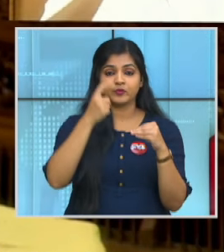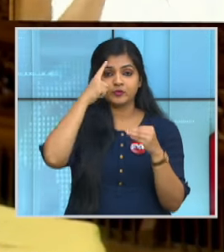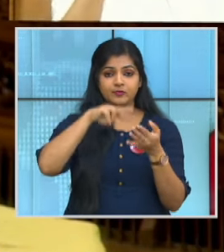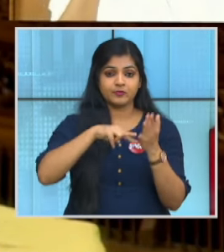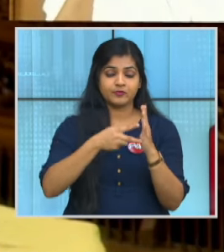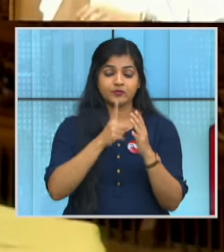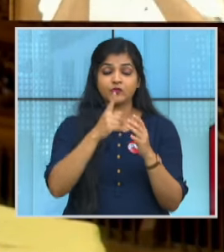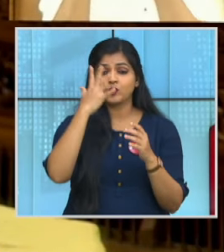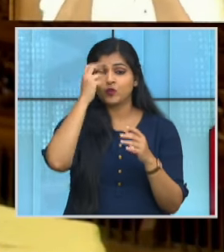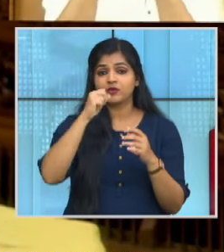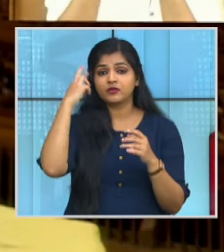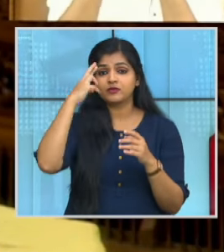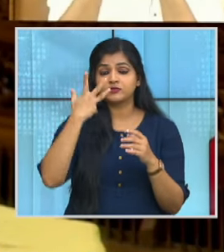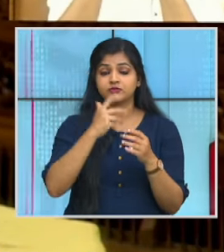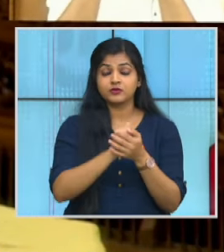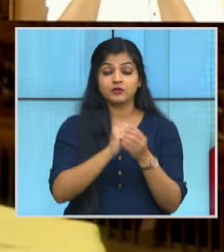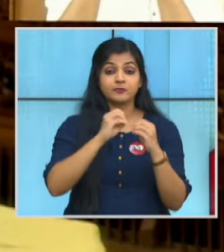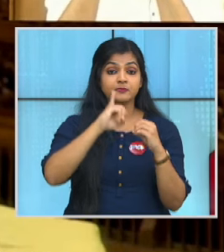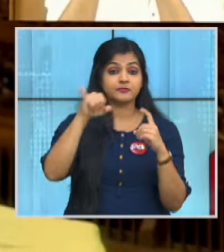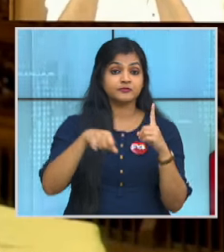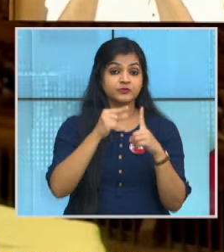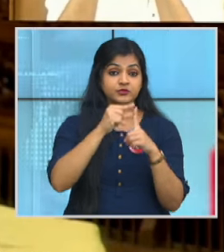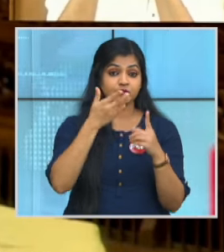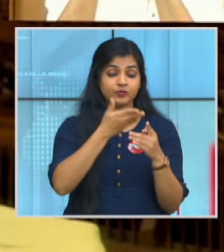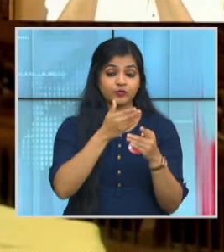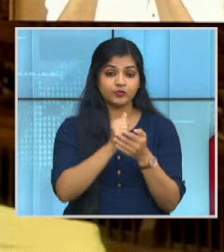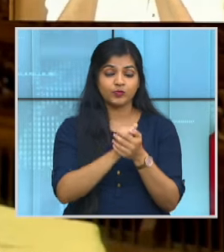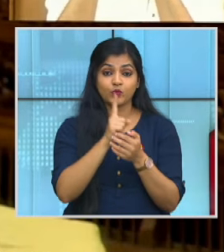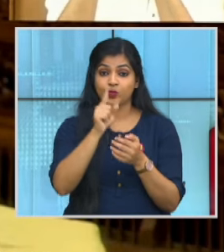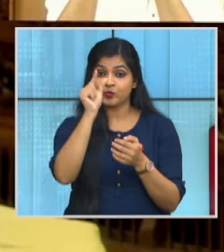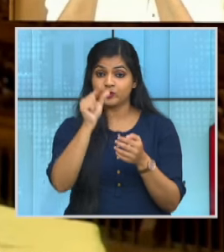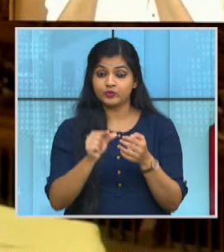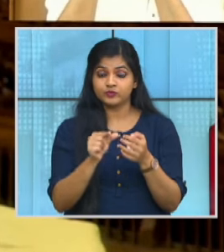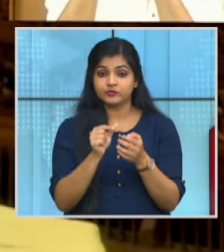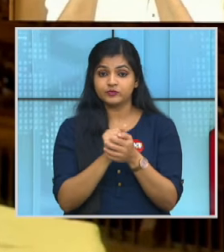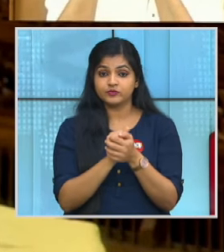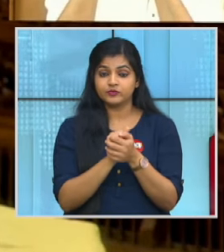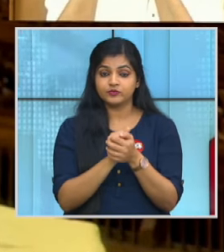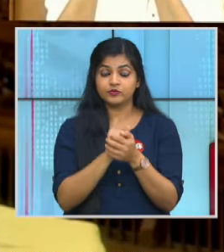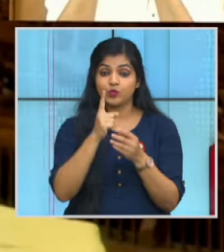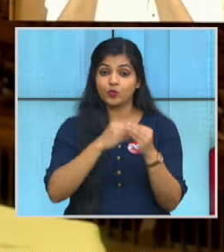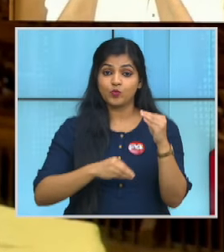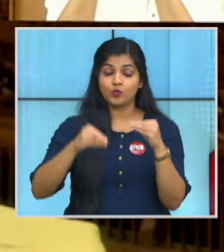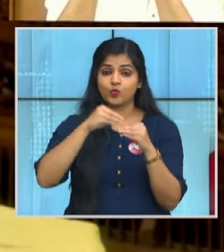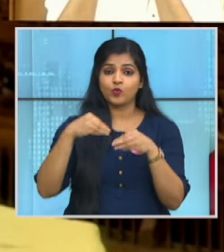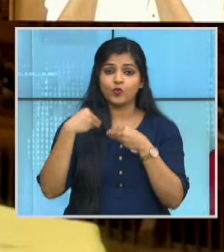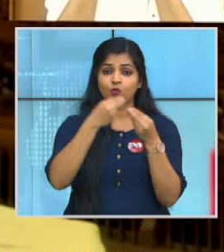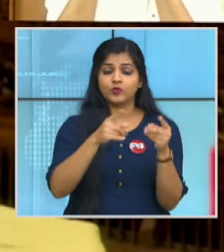എന്തിനാണ് ആ BJPക്ക് ഒരാളെ അധികം നൽകുന്ന